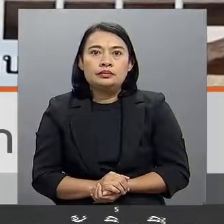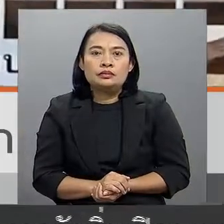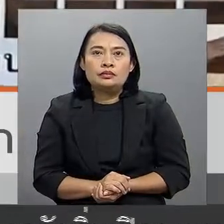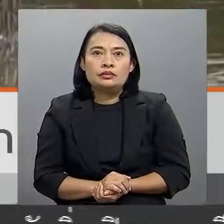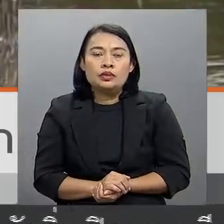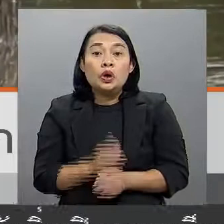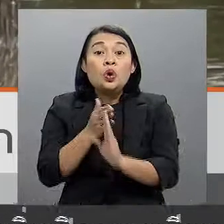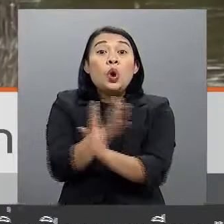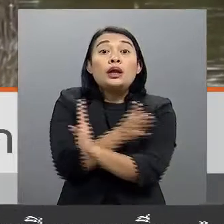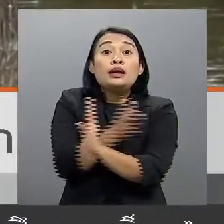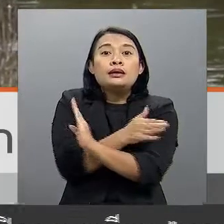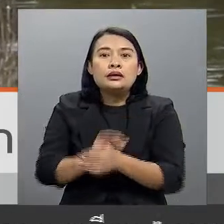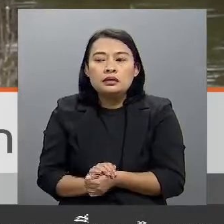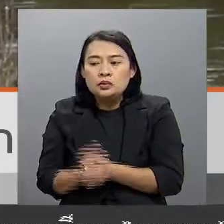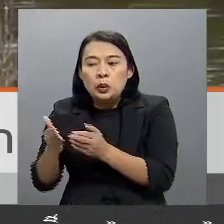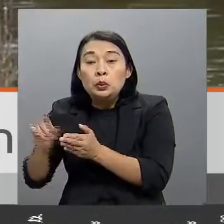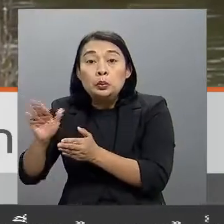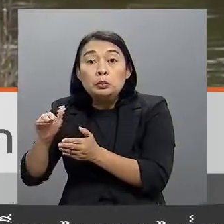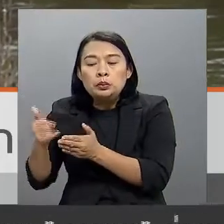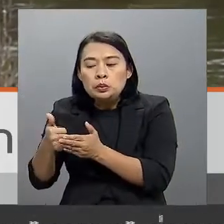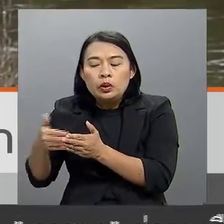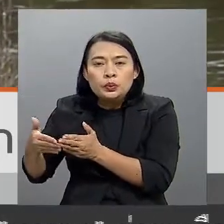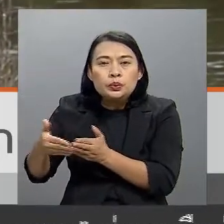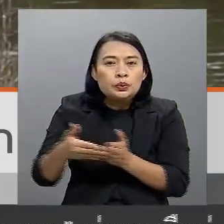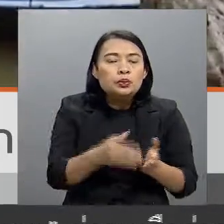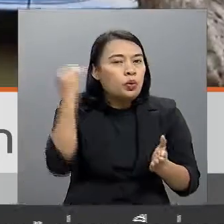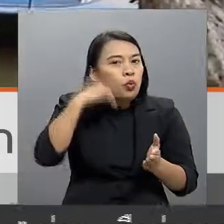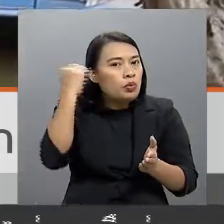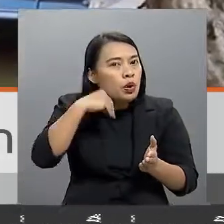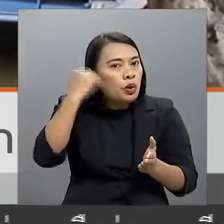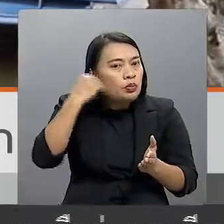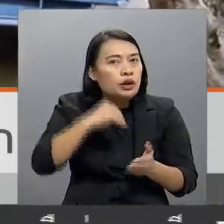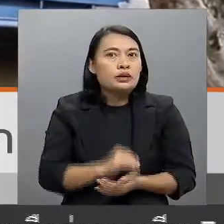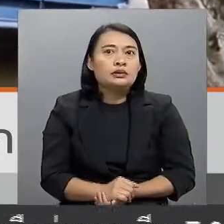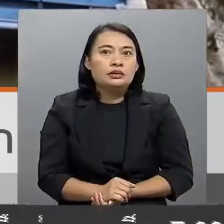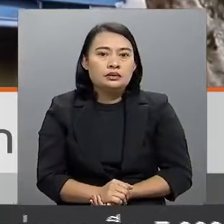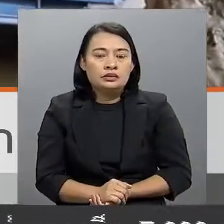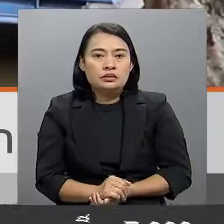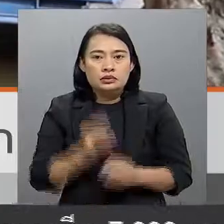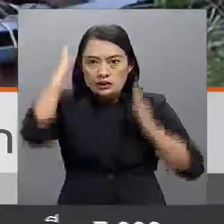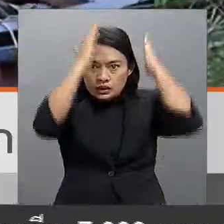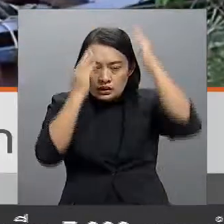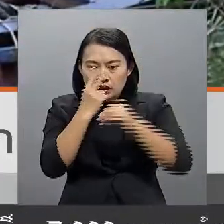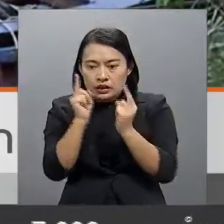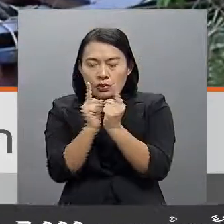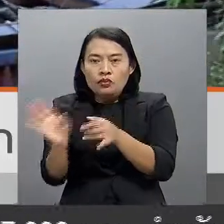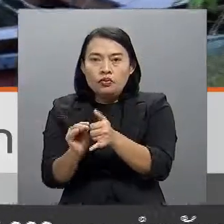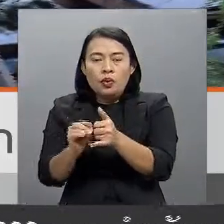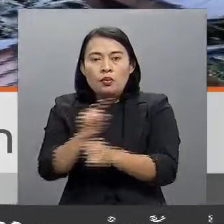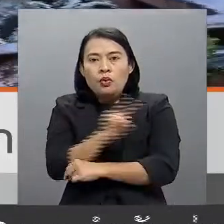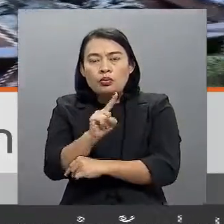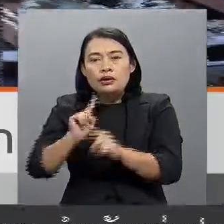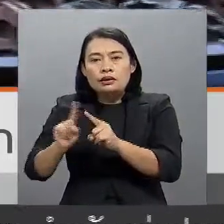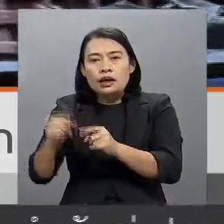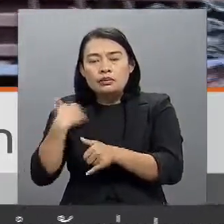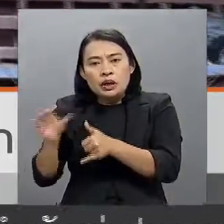ข้ามชาติมากับเรือข้ามฟากเข้าประเทศอยู่บ่อยครั้งค่ะหลังจากที่มาเลเซียพบผู้ติดเชื้อเพิ่มรายวันทำให้ยอดผู้ป่วย